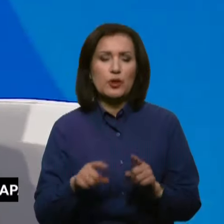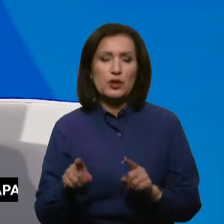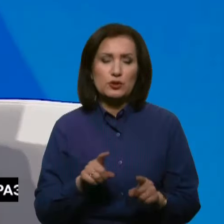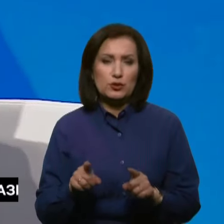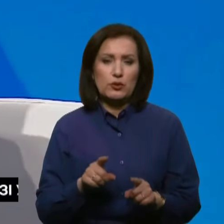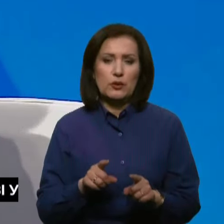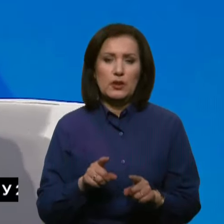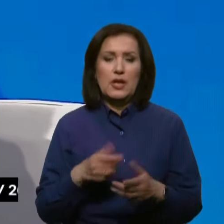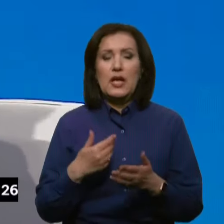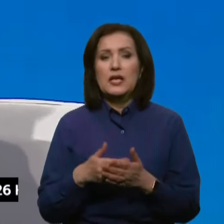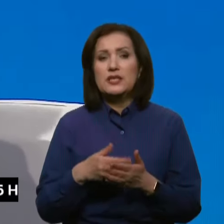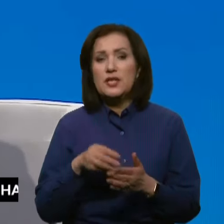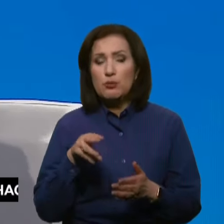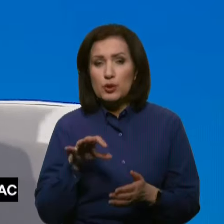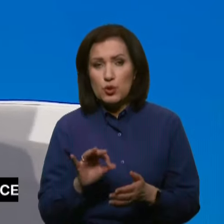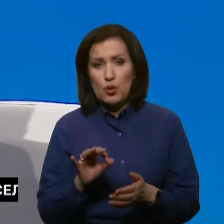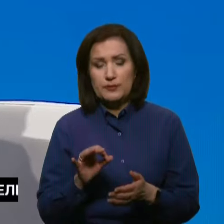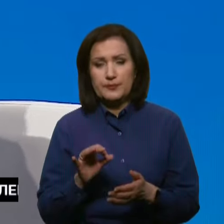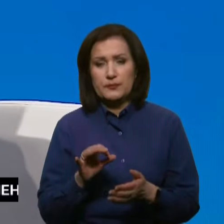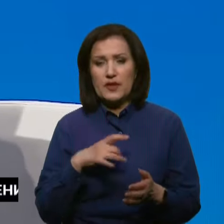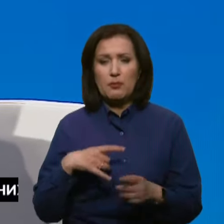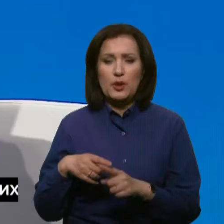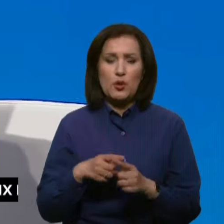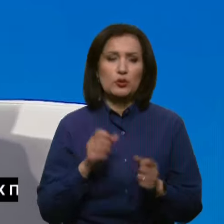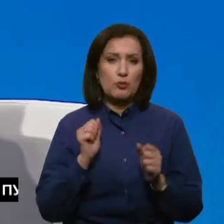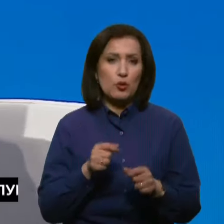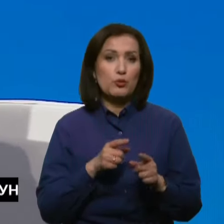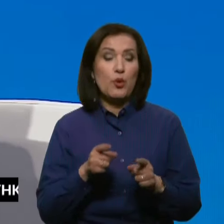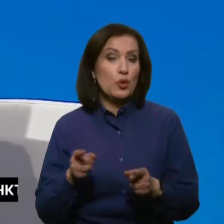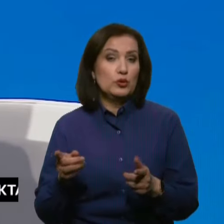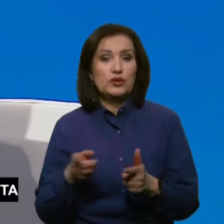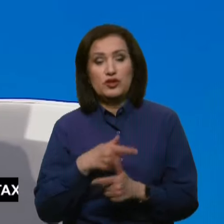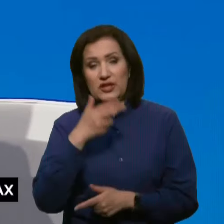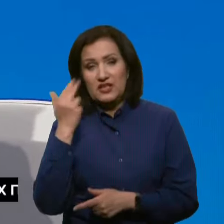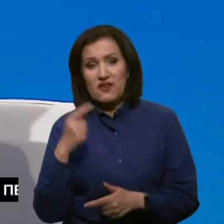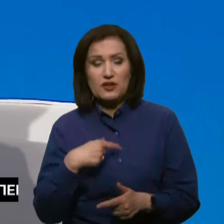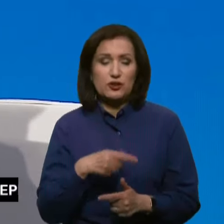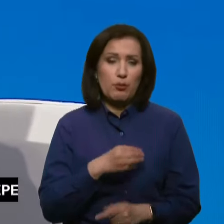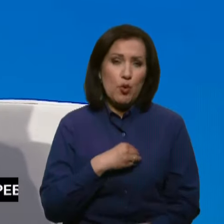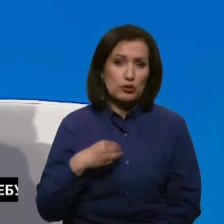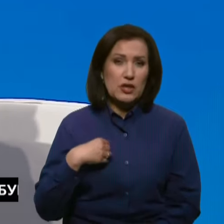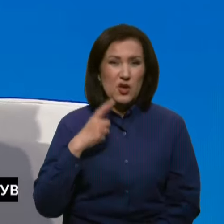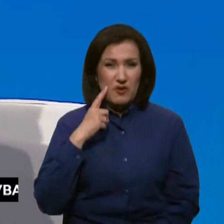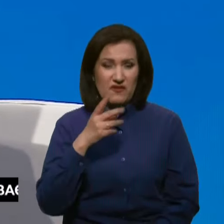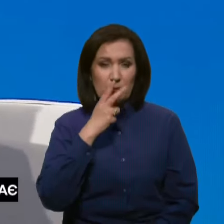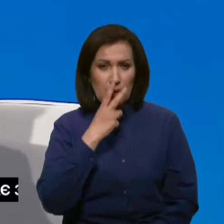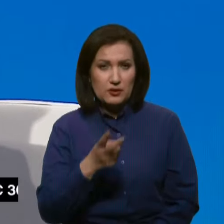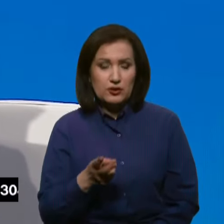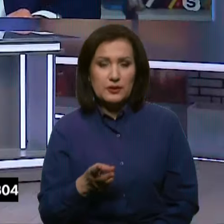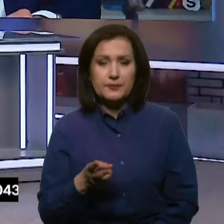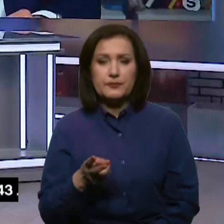що нібито от Білорусі можуть погрожувати там чи Литва, чи Польща. Я думаю, ви ж бачили